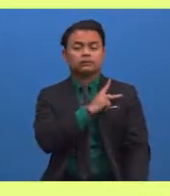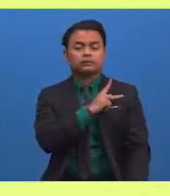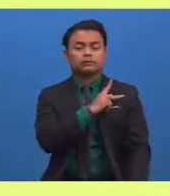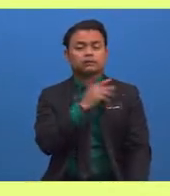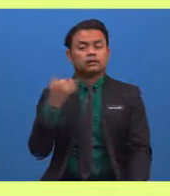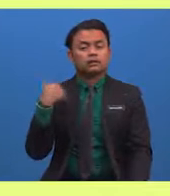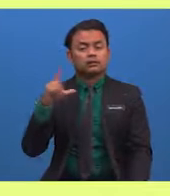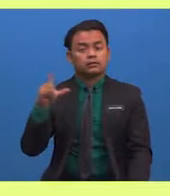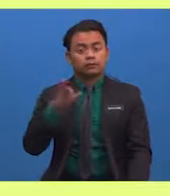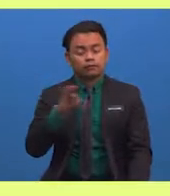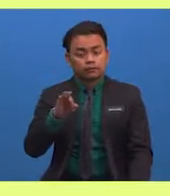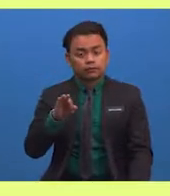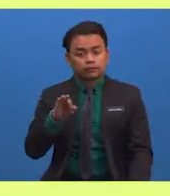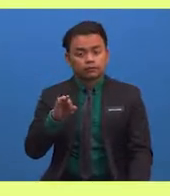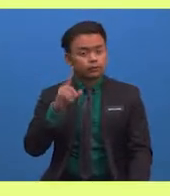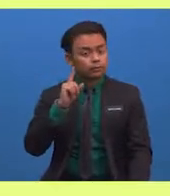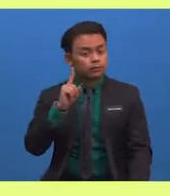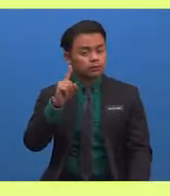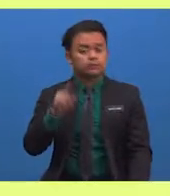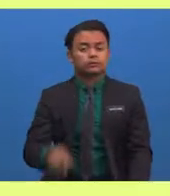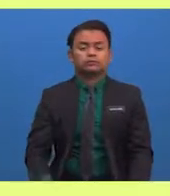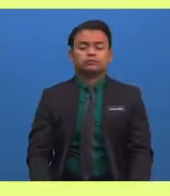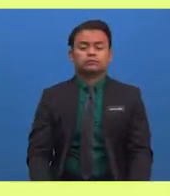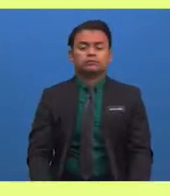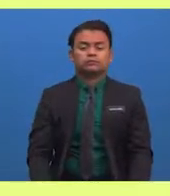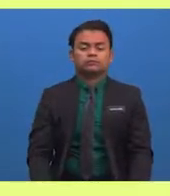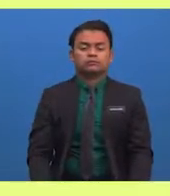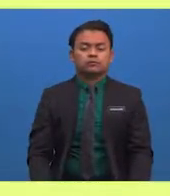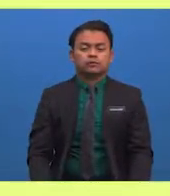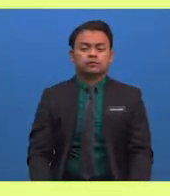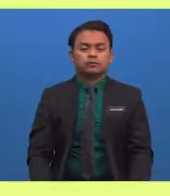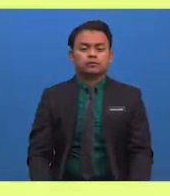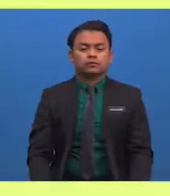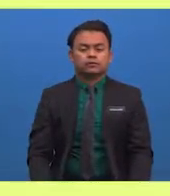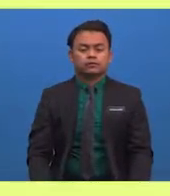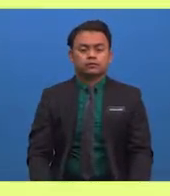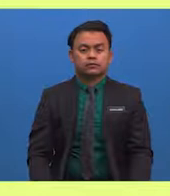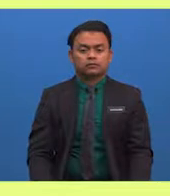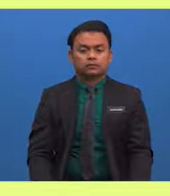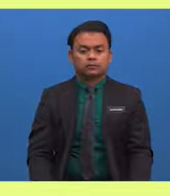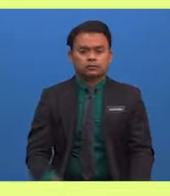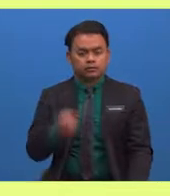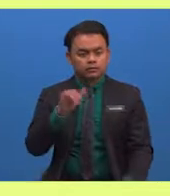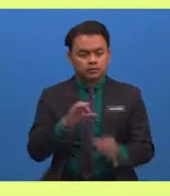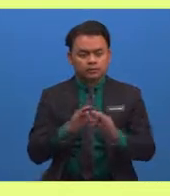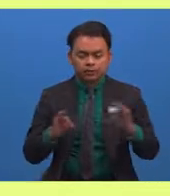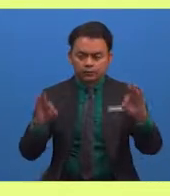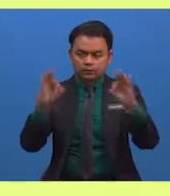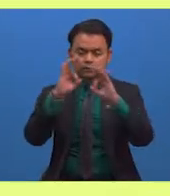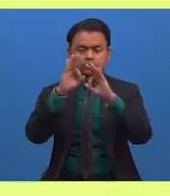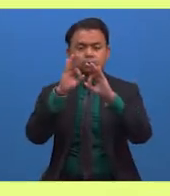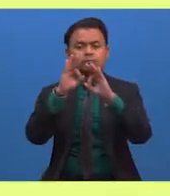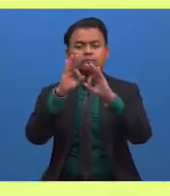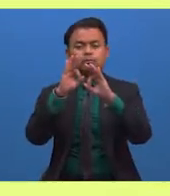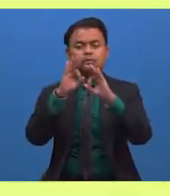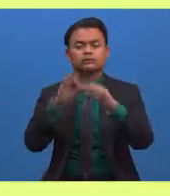pendidikan, terutamanya peranan yang digerakkan oleh Khalifah dengan menjadikan